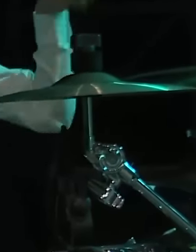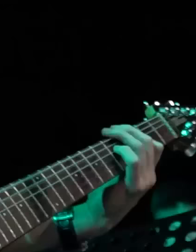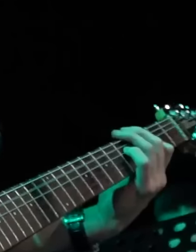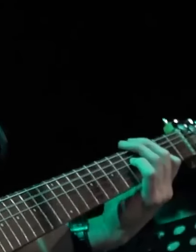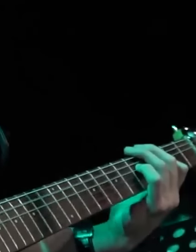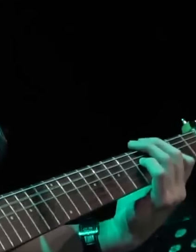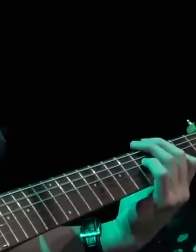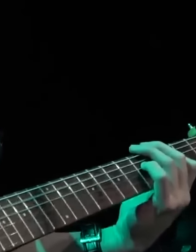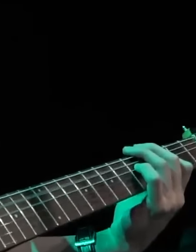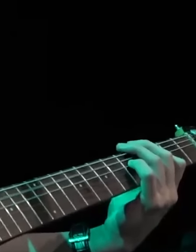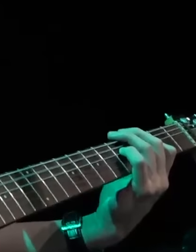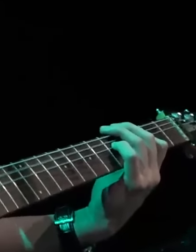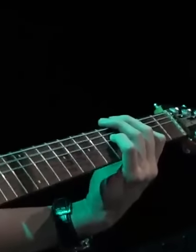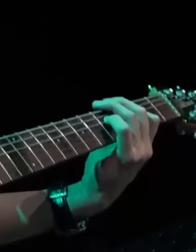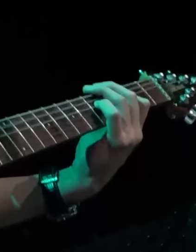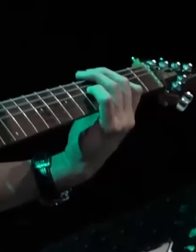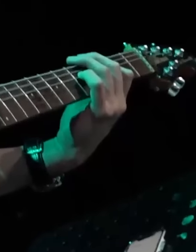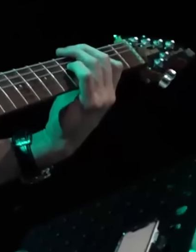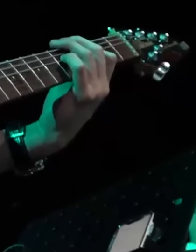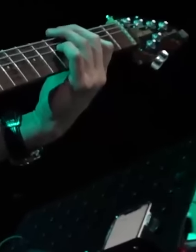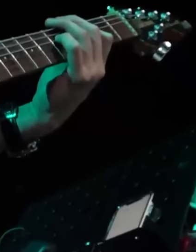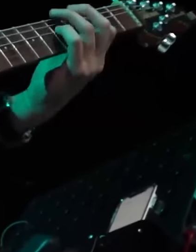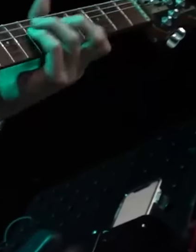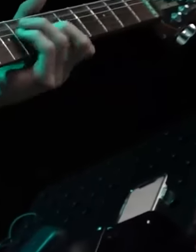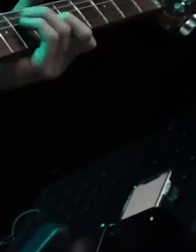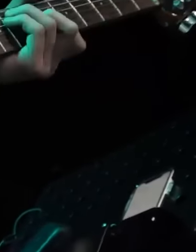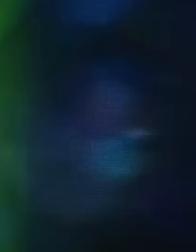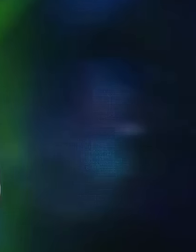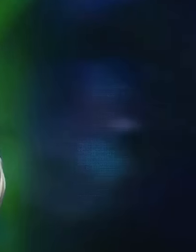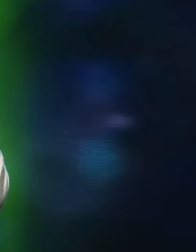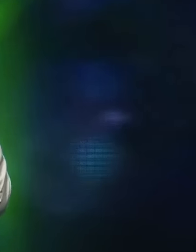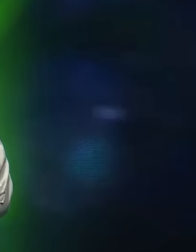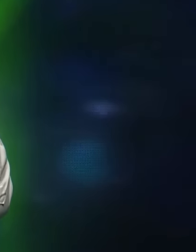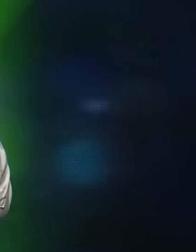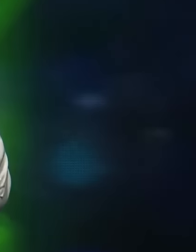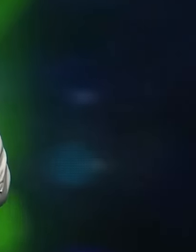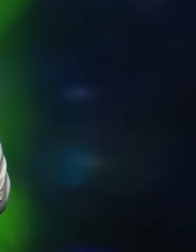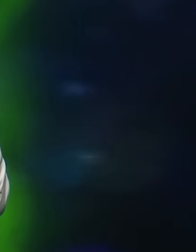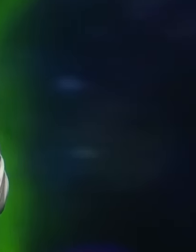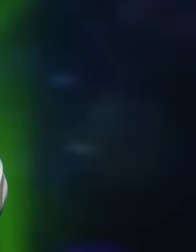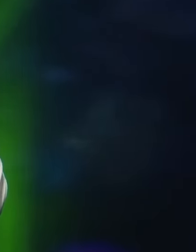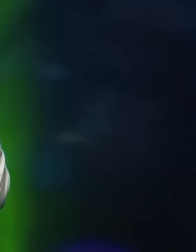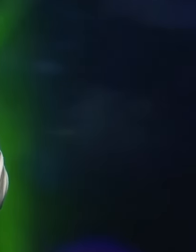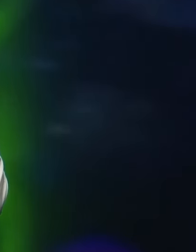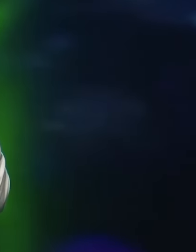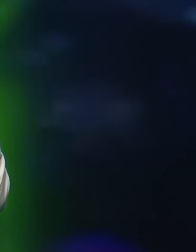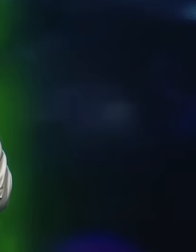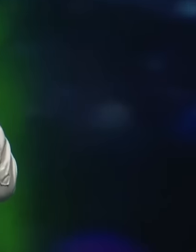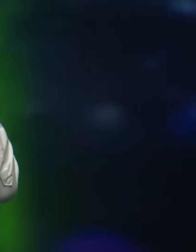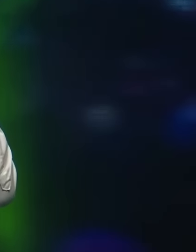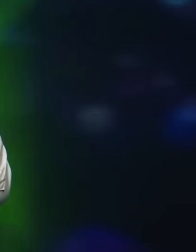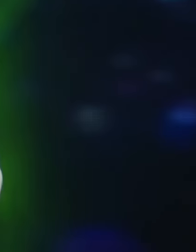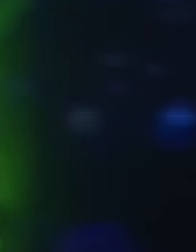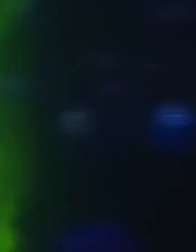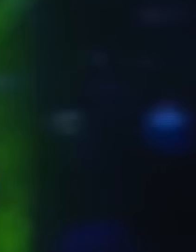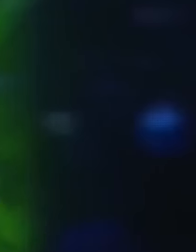Katakan, ku percaya dengan sungguh-sungguh Tuhan. Percaya mujizatmu